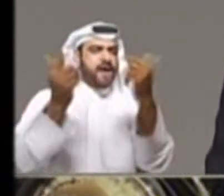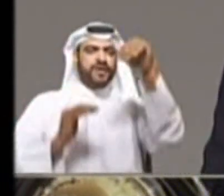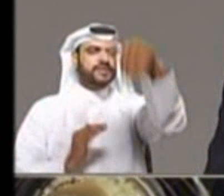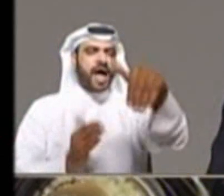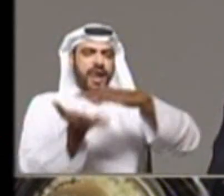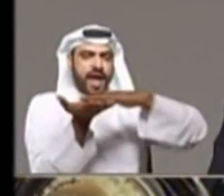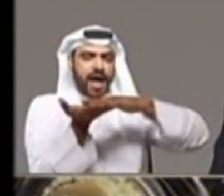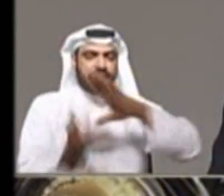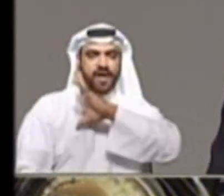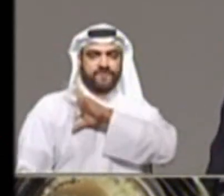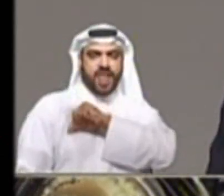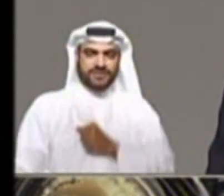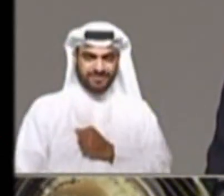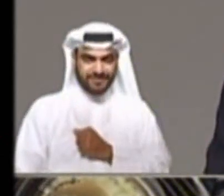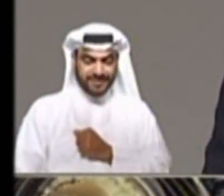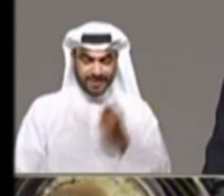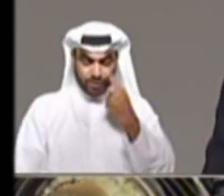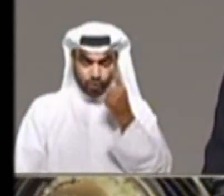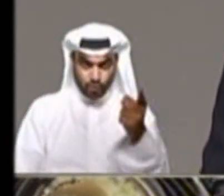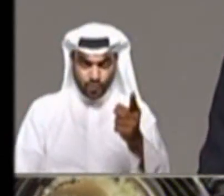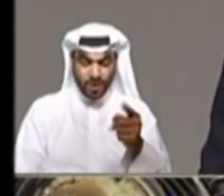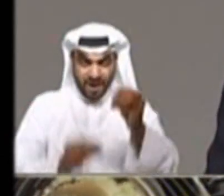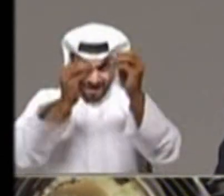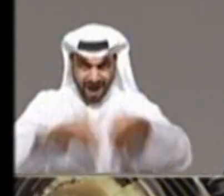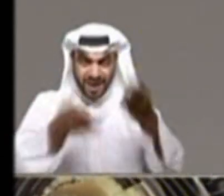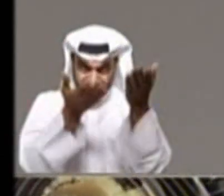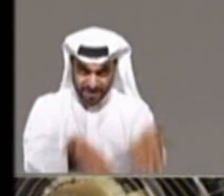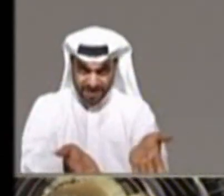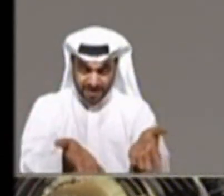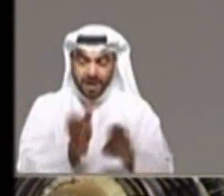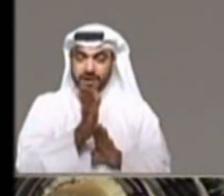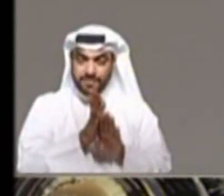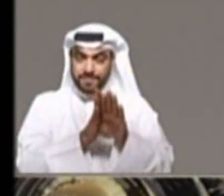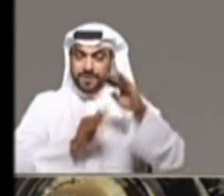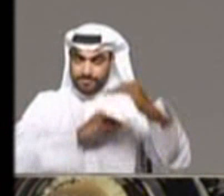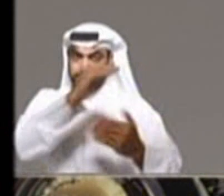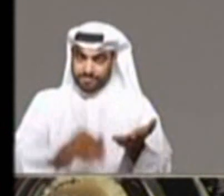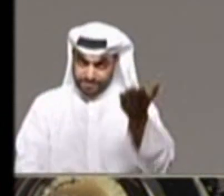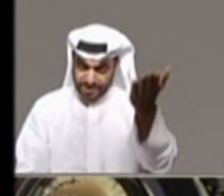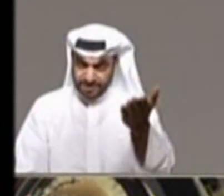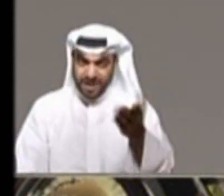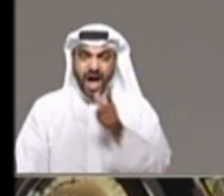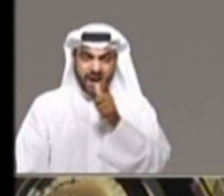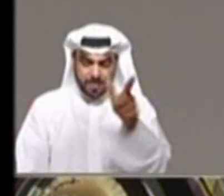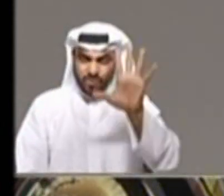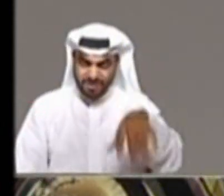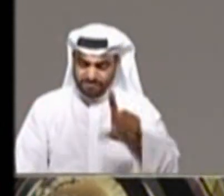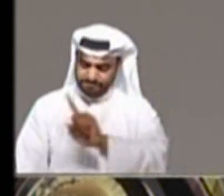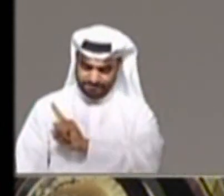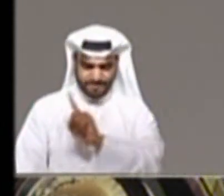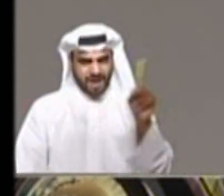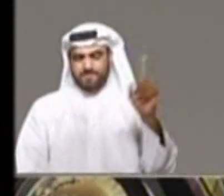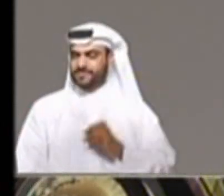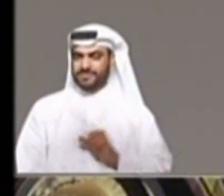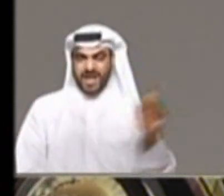القضية؟ هل بقيت فقط دون حل وتقدم؟ كنت أتمنى أن أقول نعم، لكن ما حدث